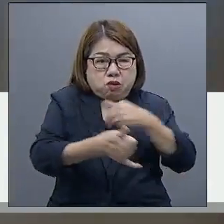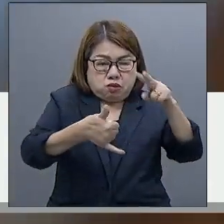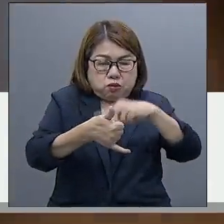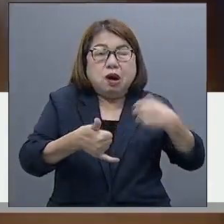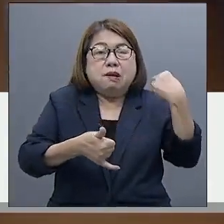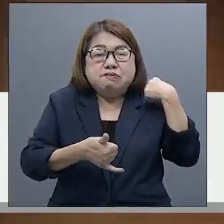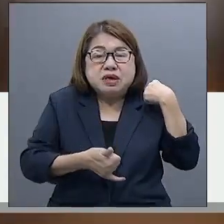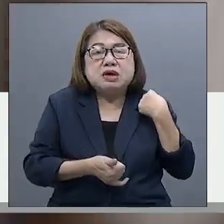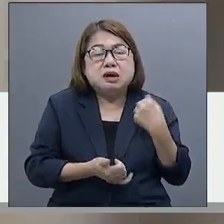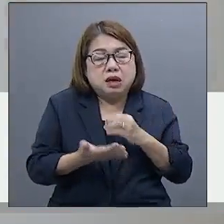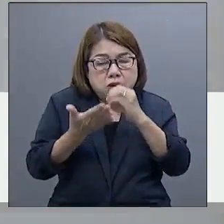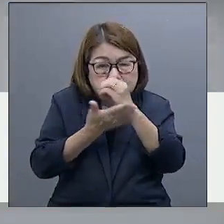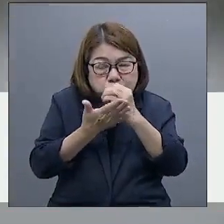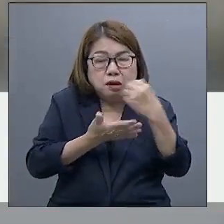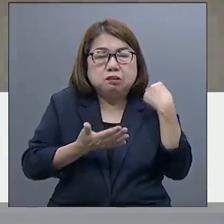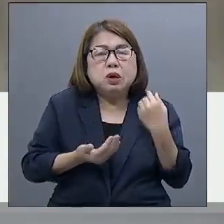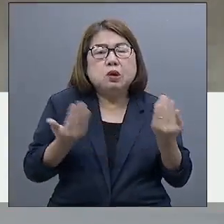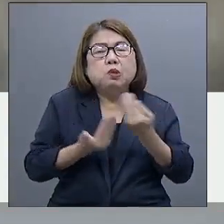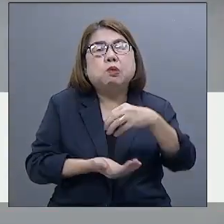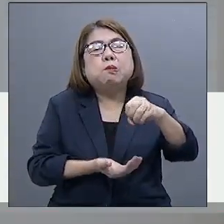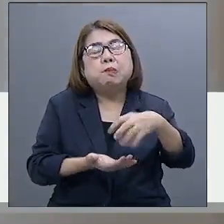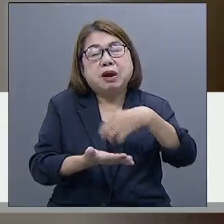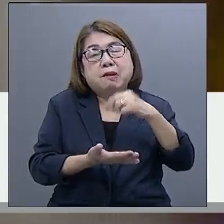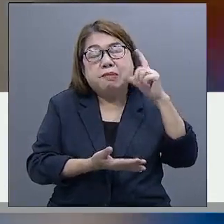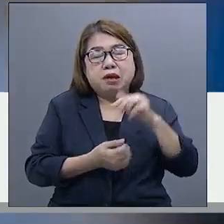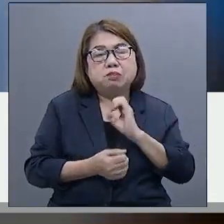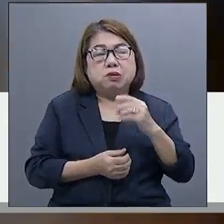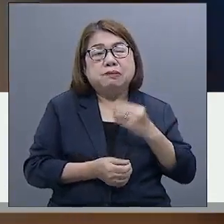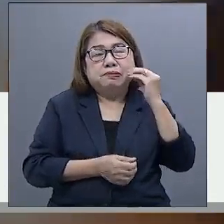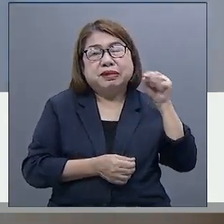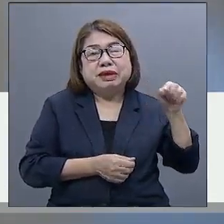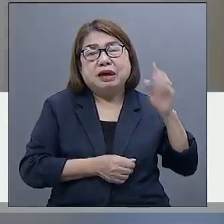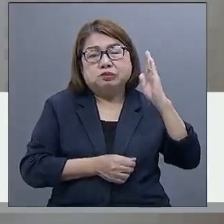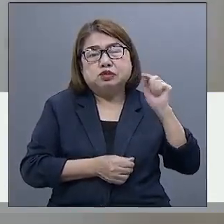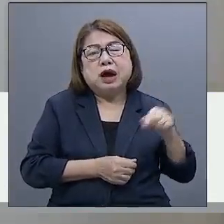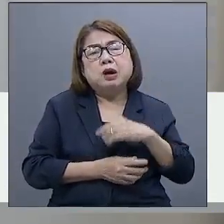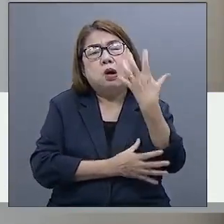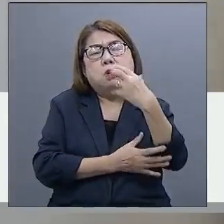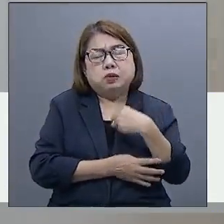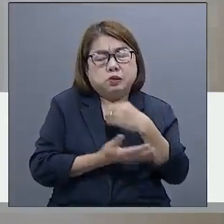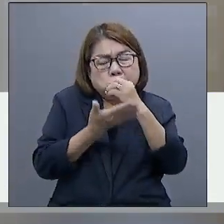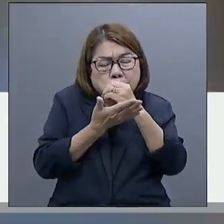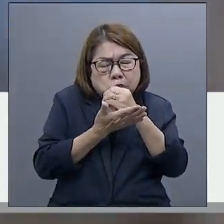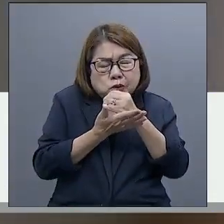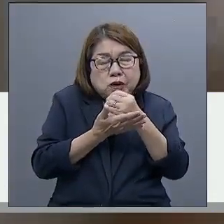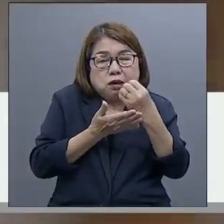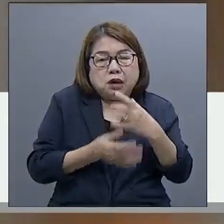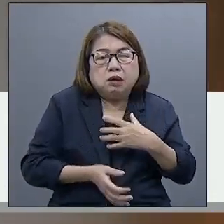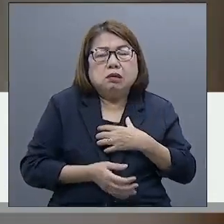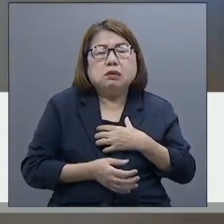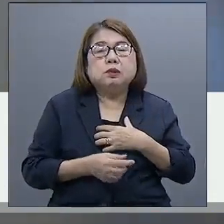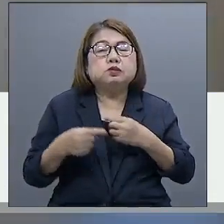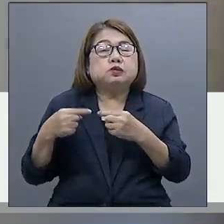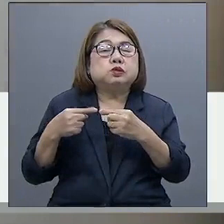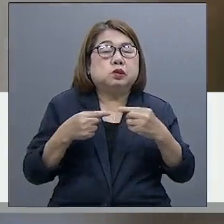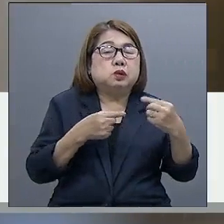ในร่างกายลูกชายเล่าให้ฟังบอกว่าถูกนายสายชลเพื่อนบ้านคนนี้เป็นคนหลอกให้เสพยาบ้าเมื่อเริ่มติดก็บังคับ